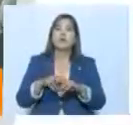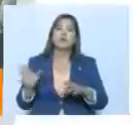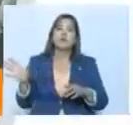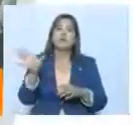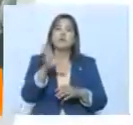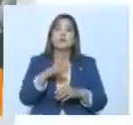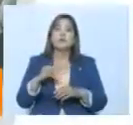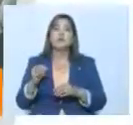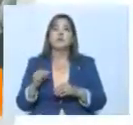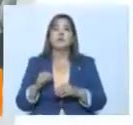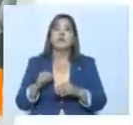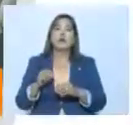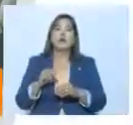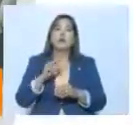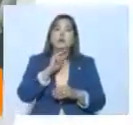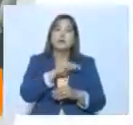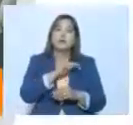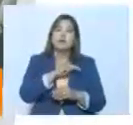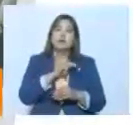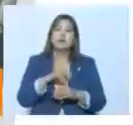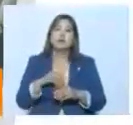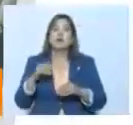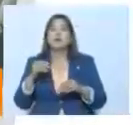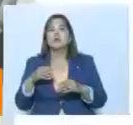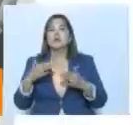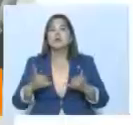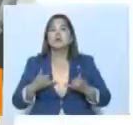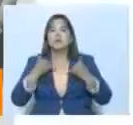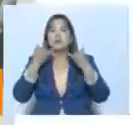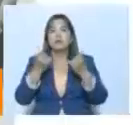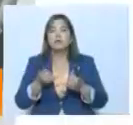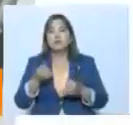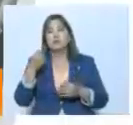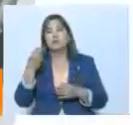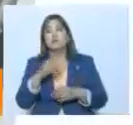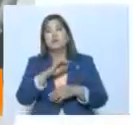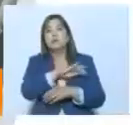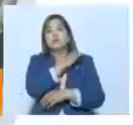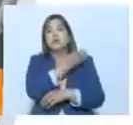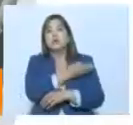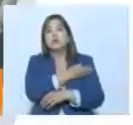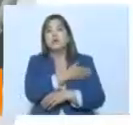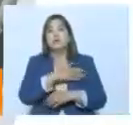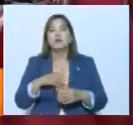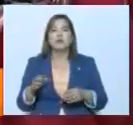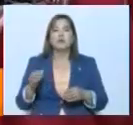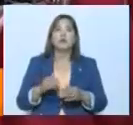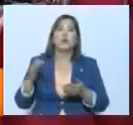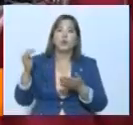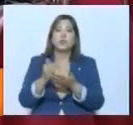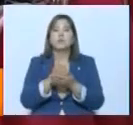всем моим коллегам, хореографам желаю, первое, это здоровья и больших творческих успехов.